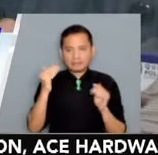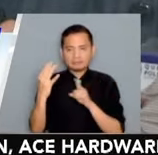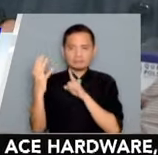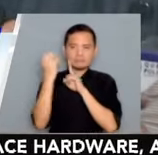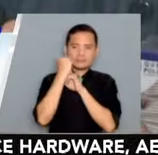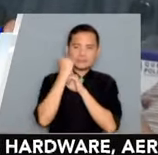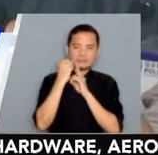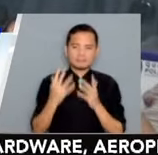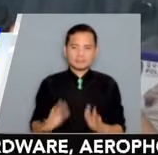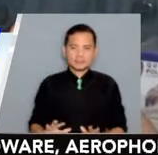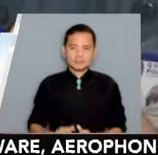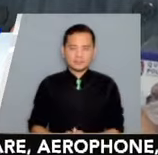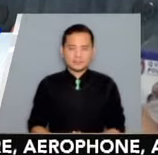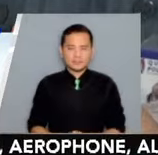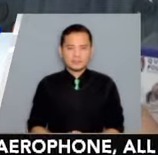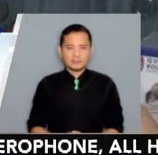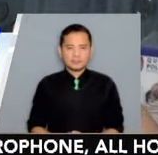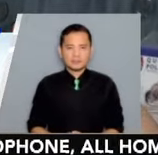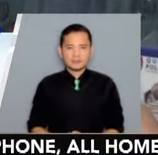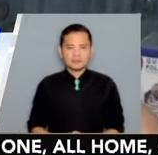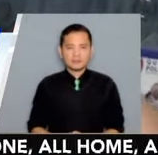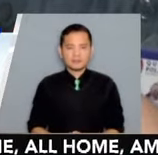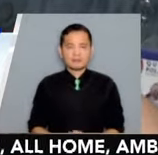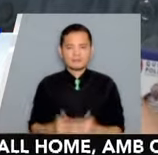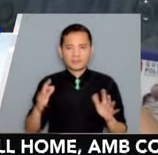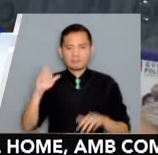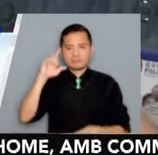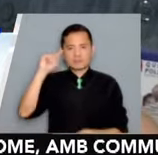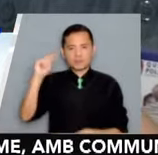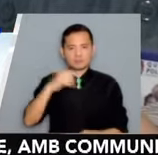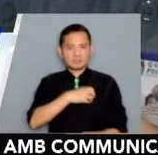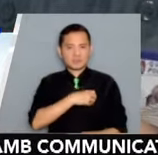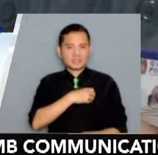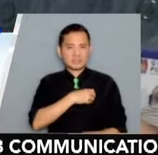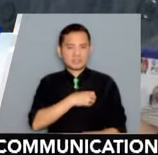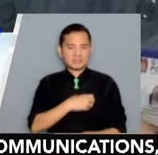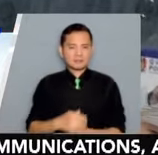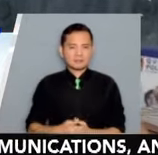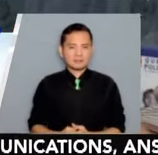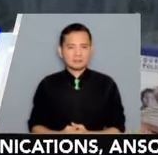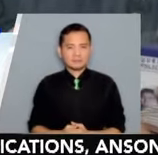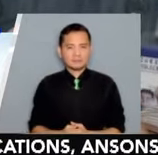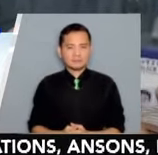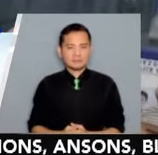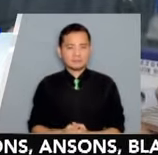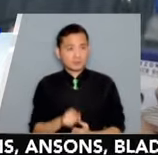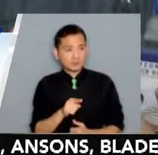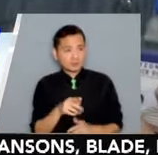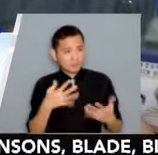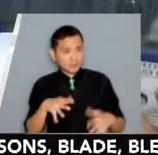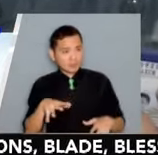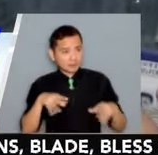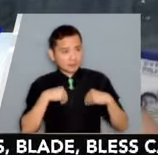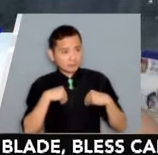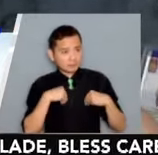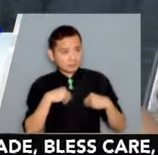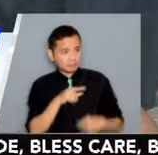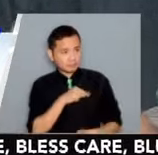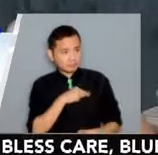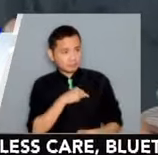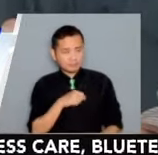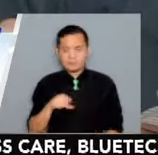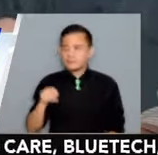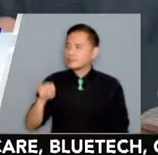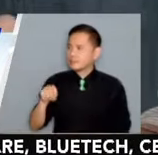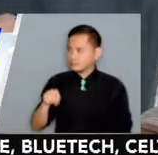May nagkukuha na ng pulis sa kanya. Aminado kayo? Nasa inyo nakuha? Sa aminado,